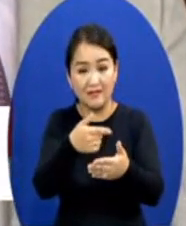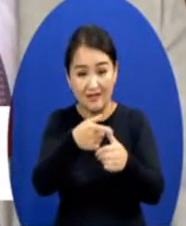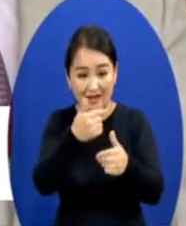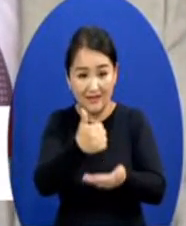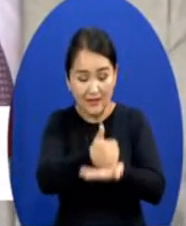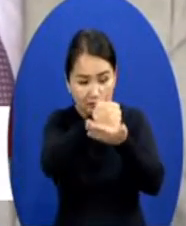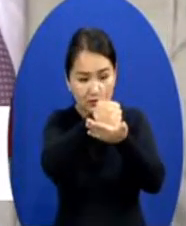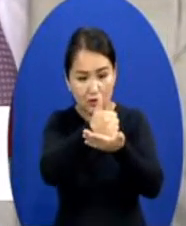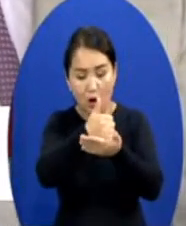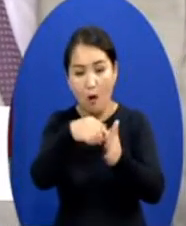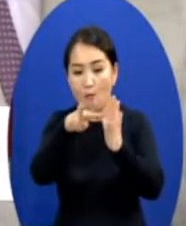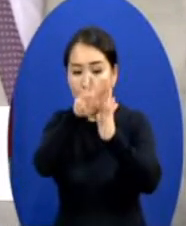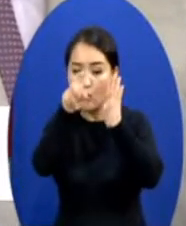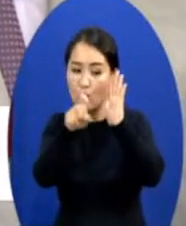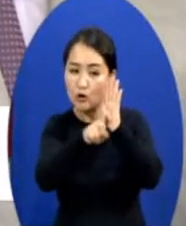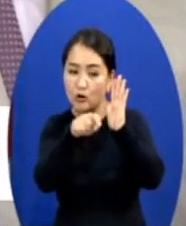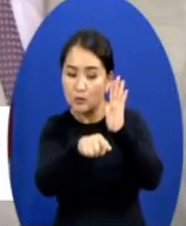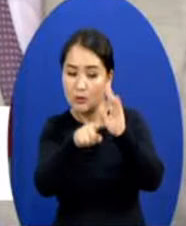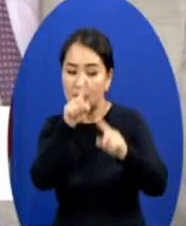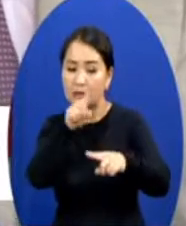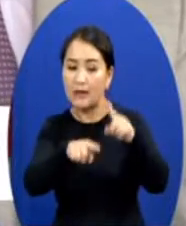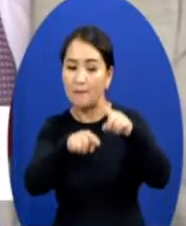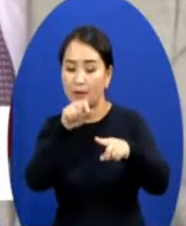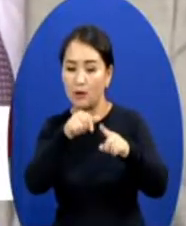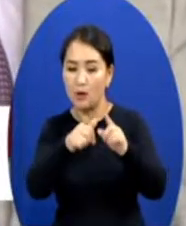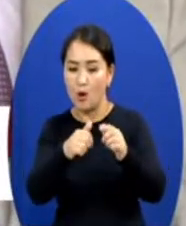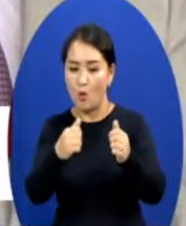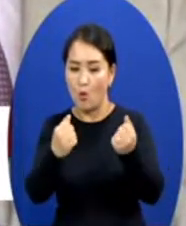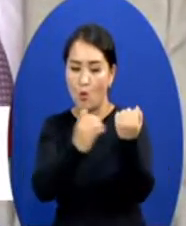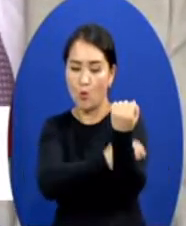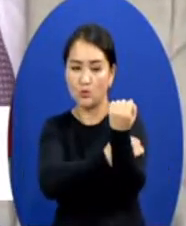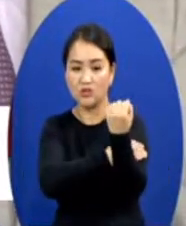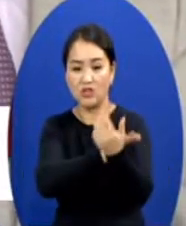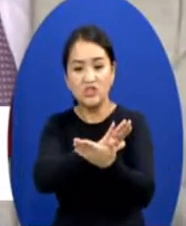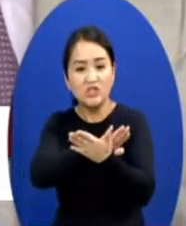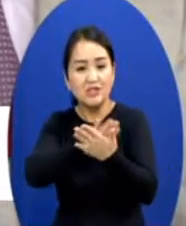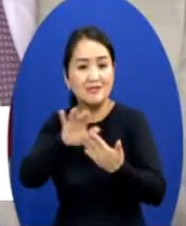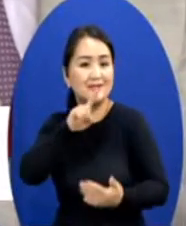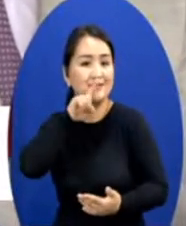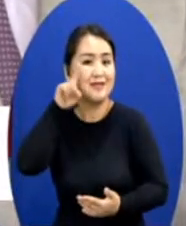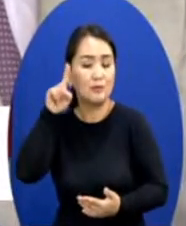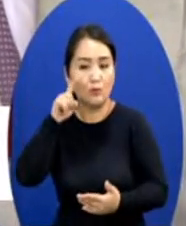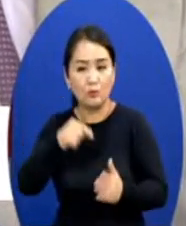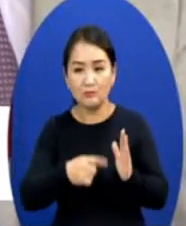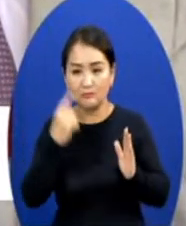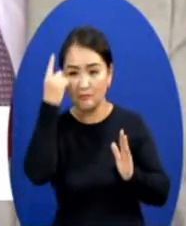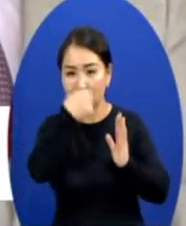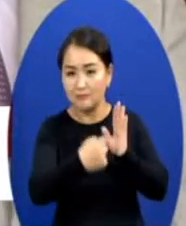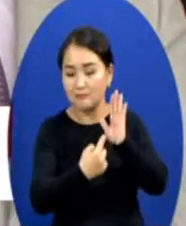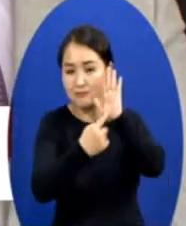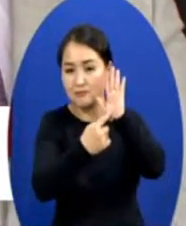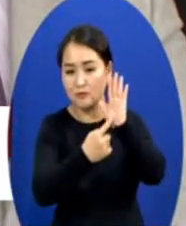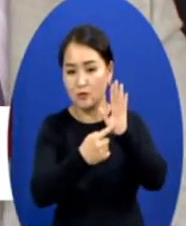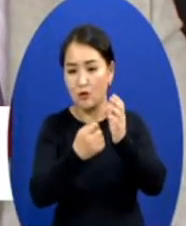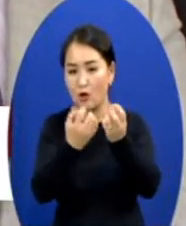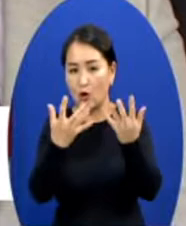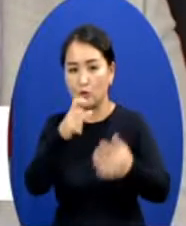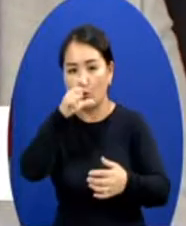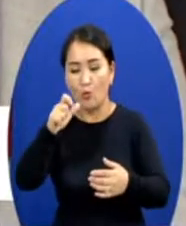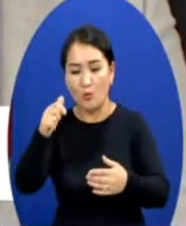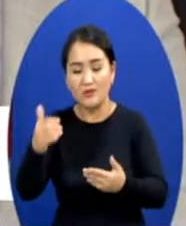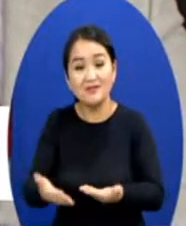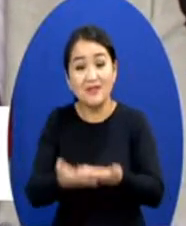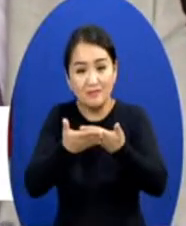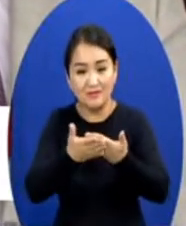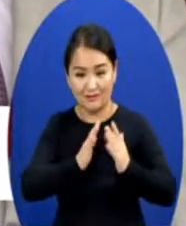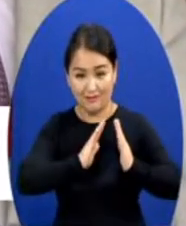хөтөлбөрийг чухалчлан үзэхин зэрэгцээ эрч хүчтэй шин одоо нийгмийн шин дүр төрхийг олонхын дэмжлэх одоо